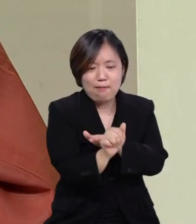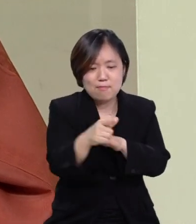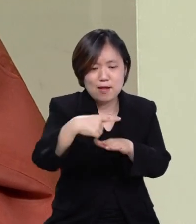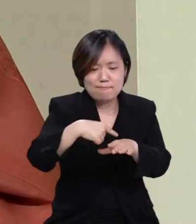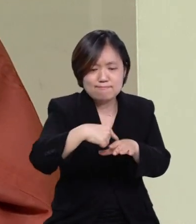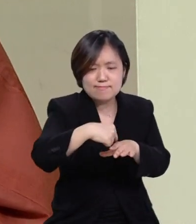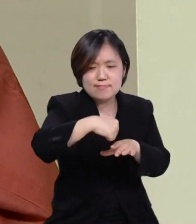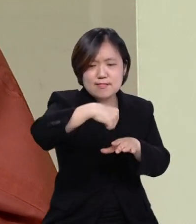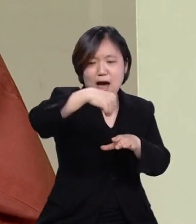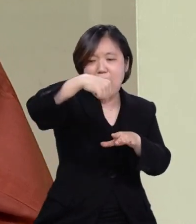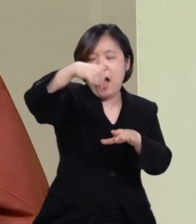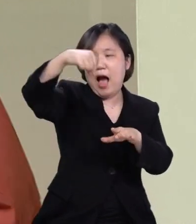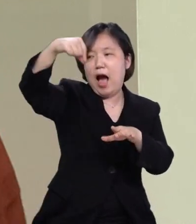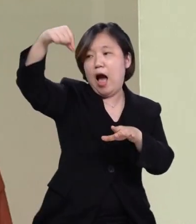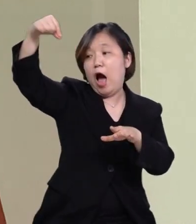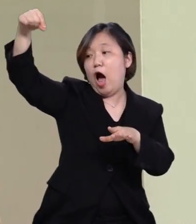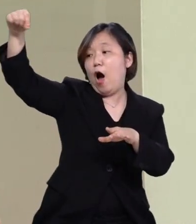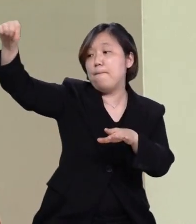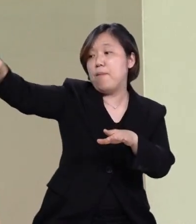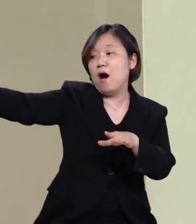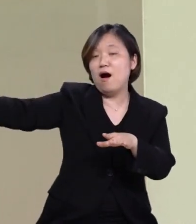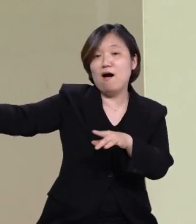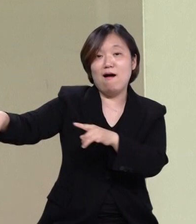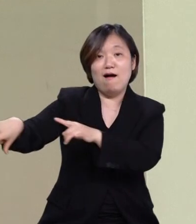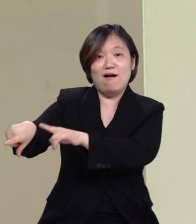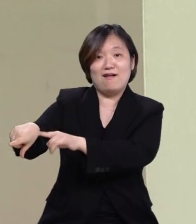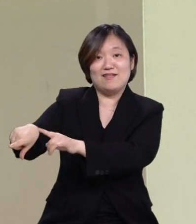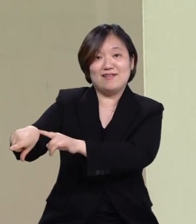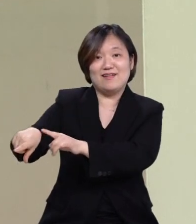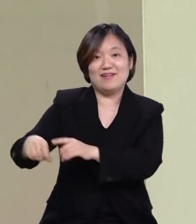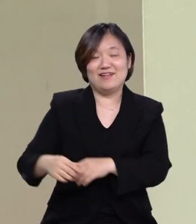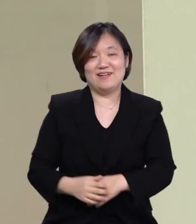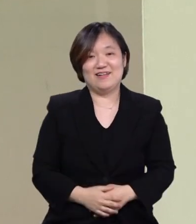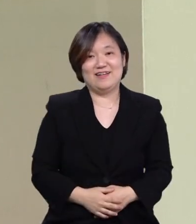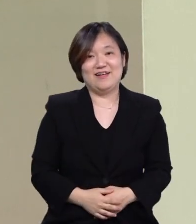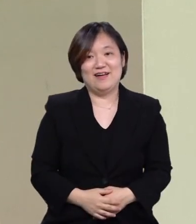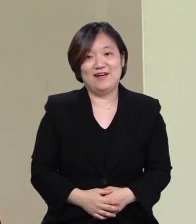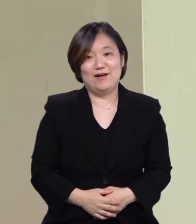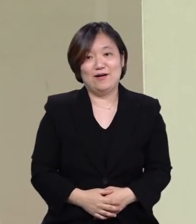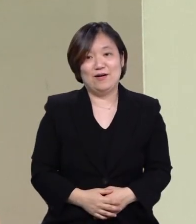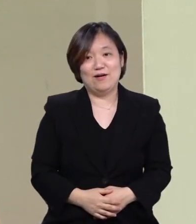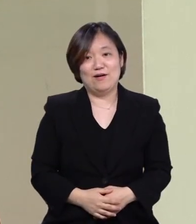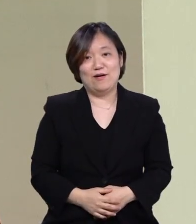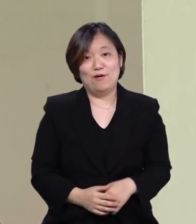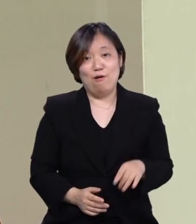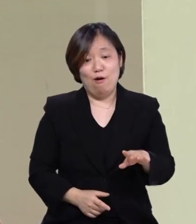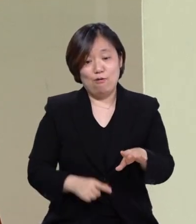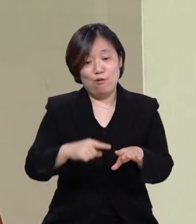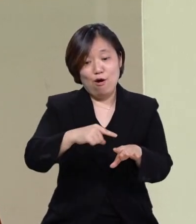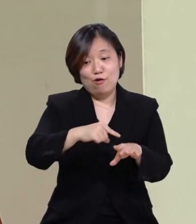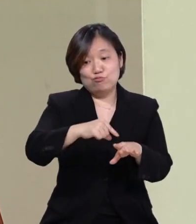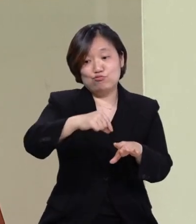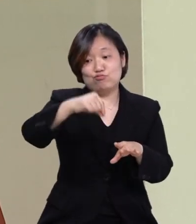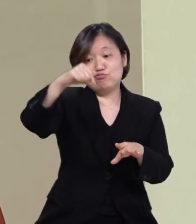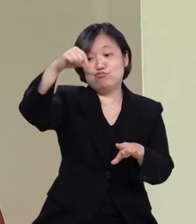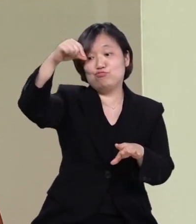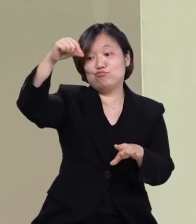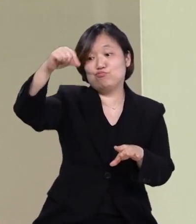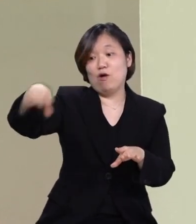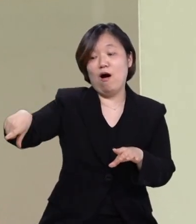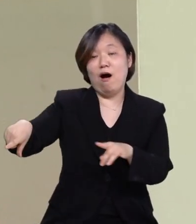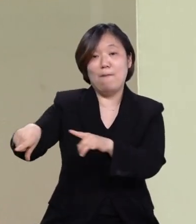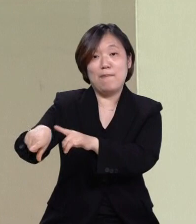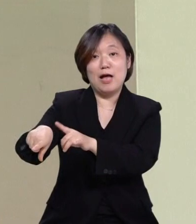짚고 뱀을 골반 빼서 쓱 빼더랍니다 그리고 골반뼈에서 뱀이 쑥 빠지는